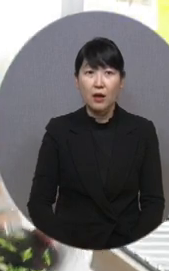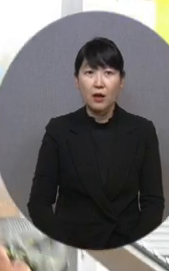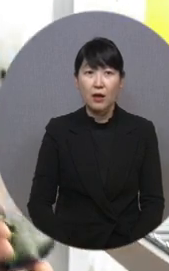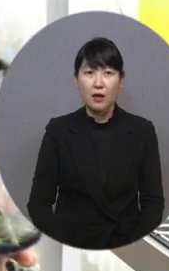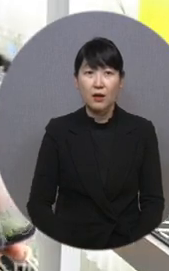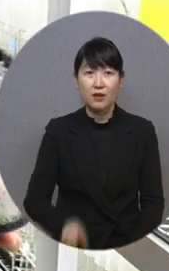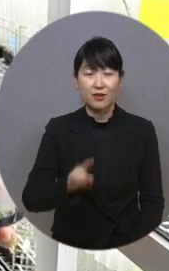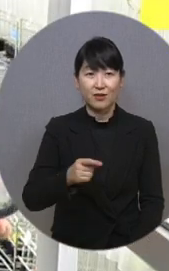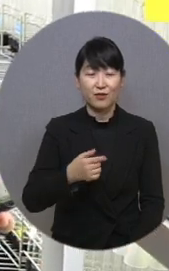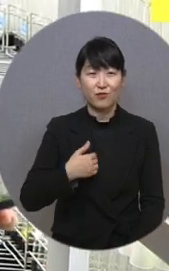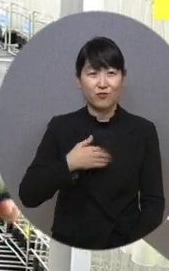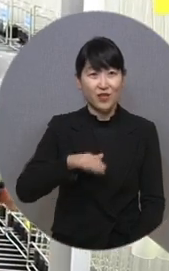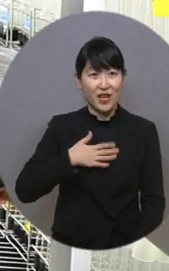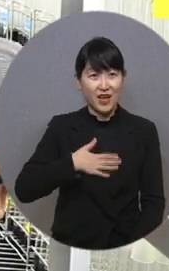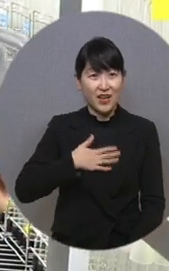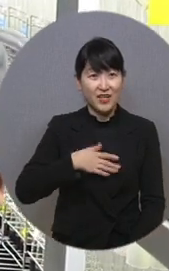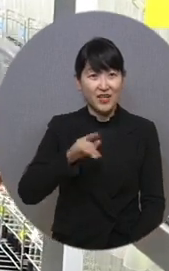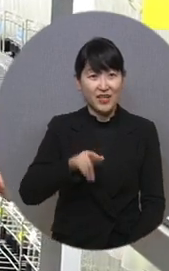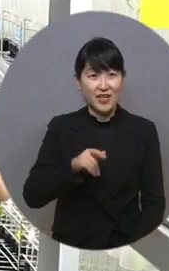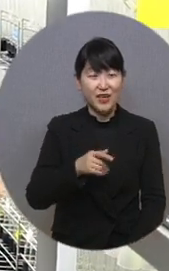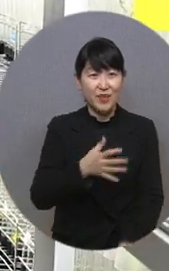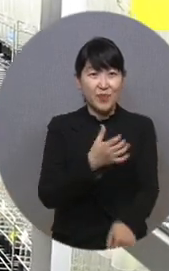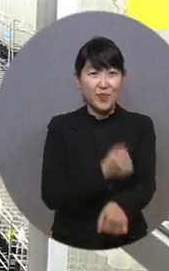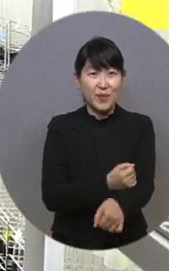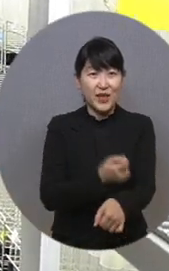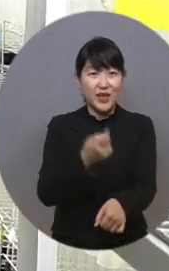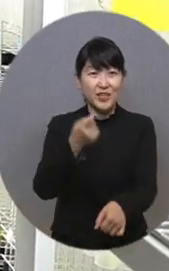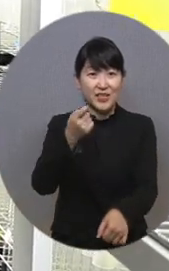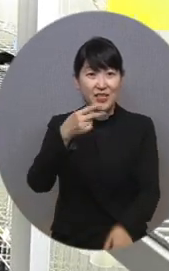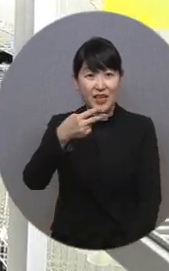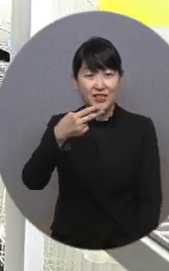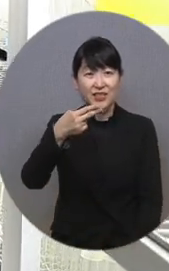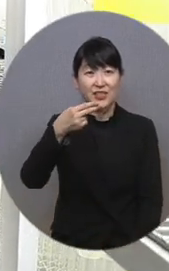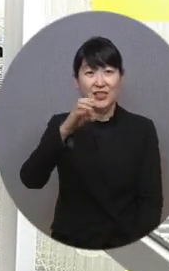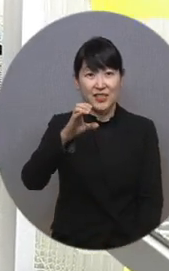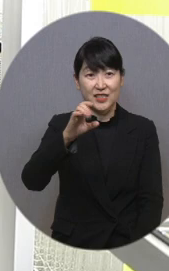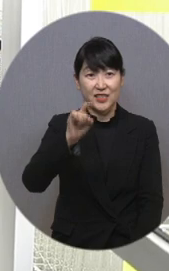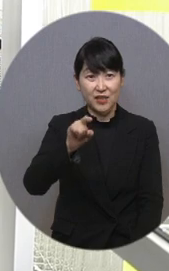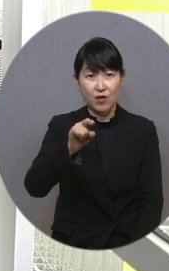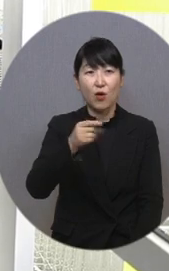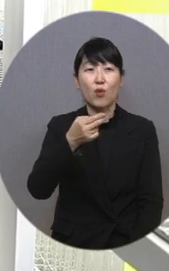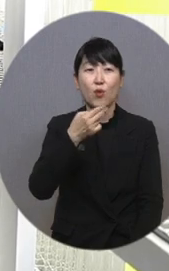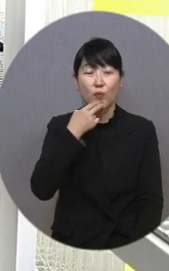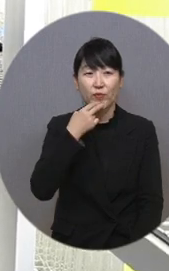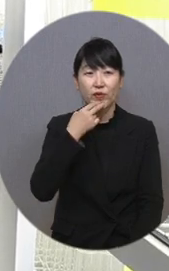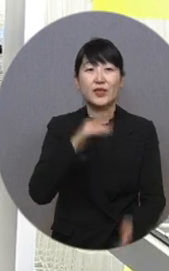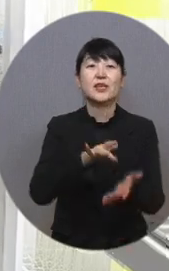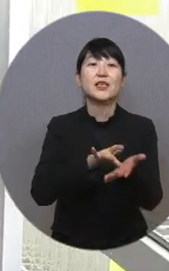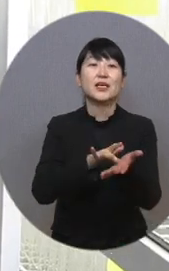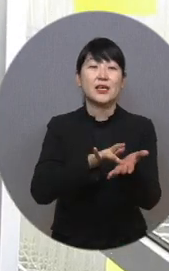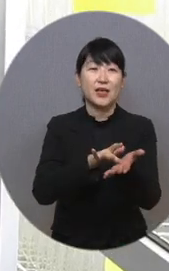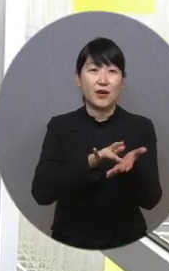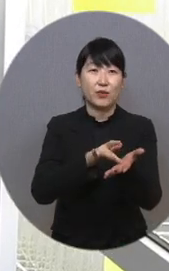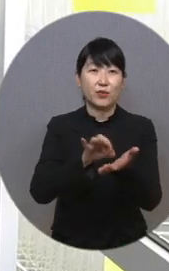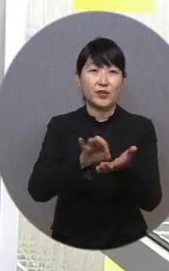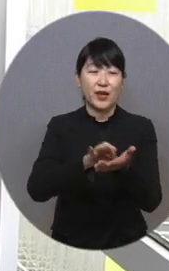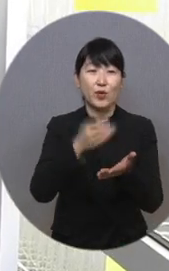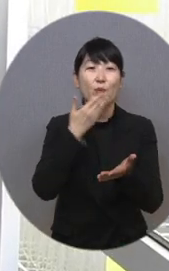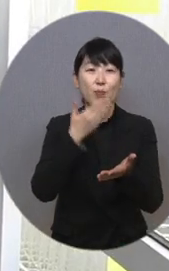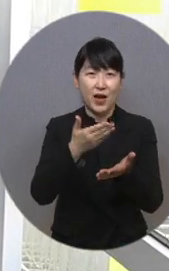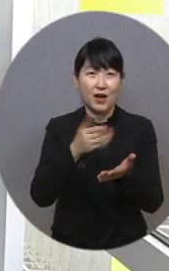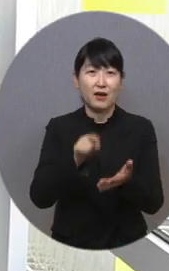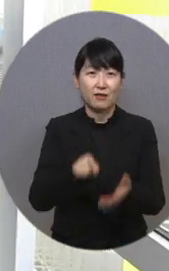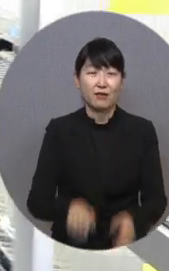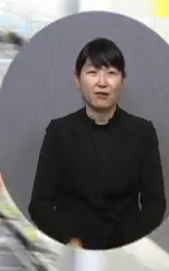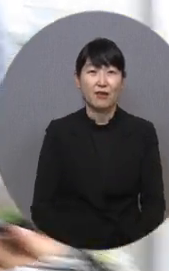대마는 우리가 알고 있는 그런 마약 성분인 THC 성분이 아예 없는 의약품으로 활용되는 CBD 성분만 있는 대마를 사용하고 있습니다. 아,